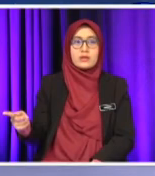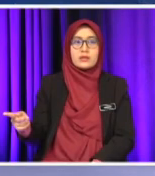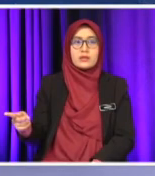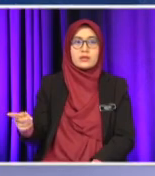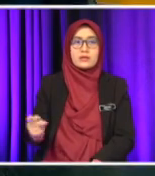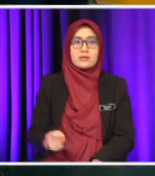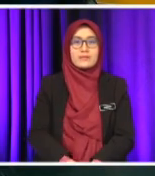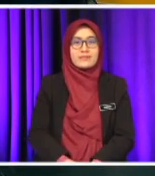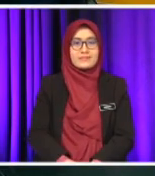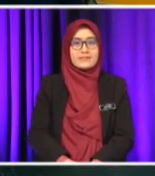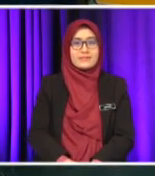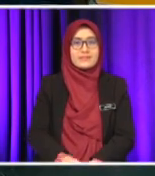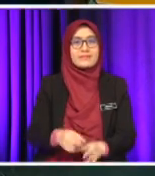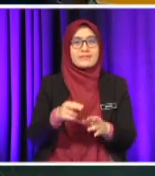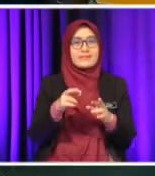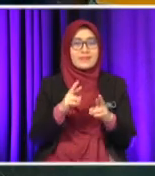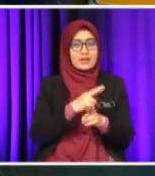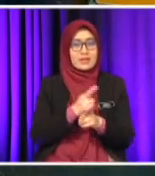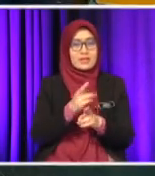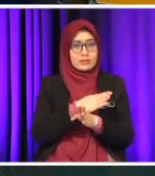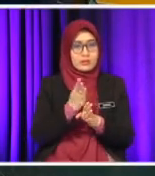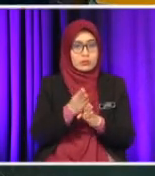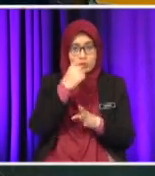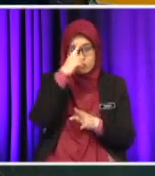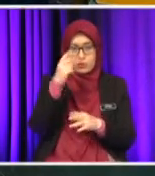bentuk sebagai instrumen pemasaran